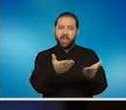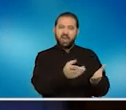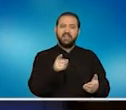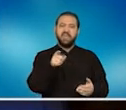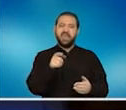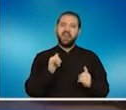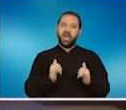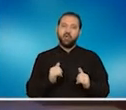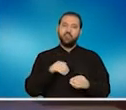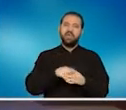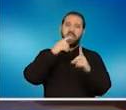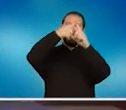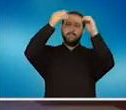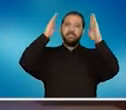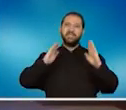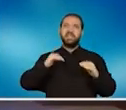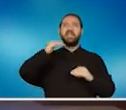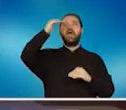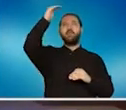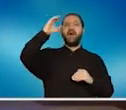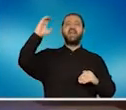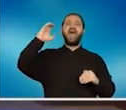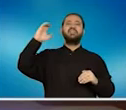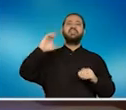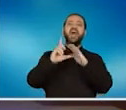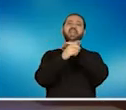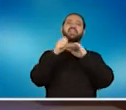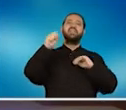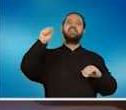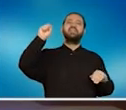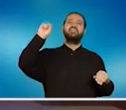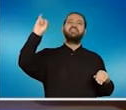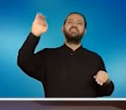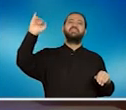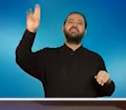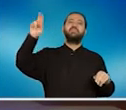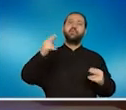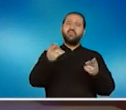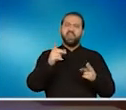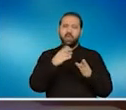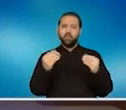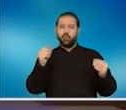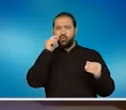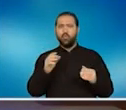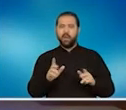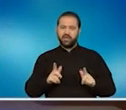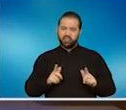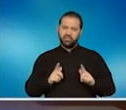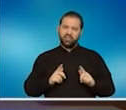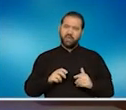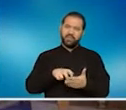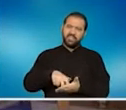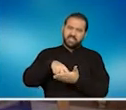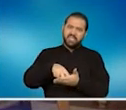acum în catedrală, fiindcă sunt foarte mulți oameni care vin și stau la racla Sfântului Andrei